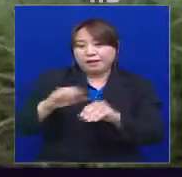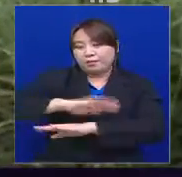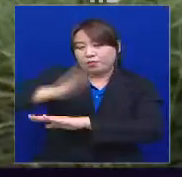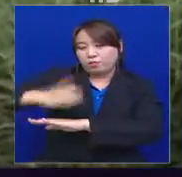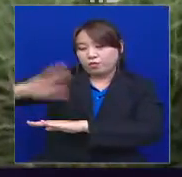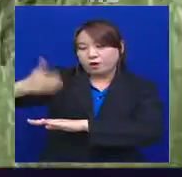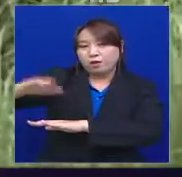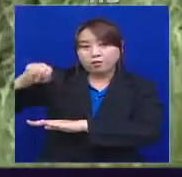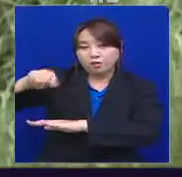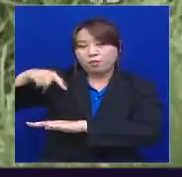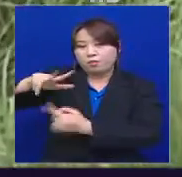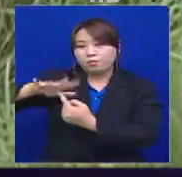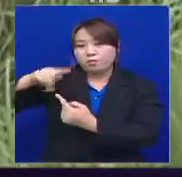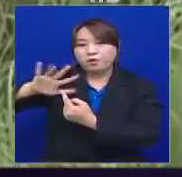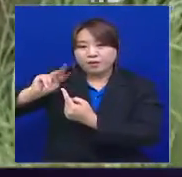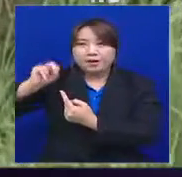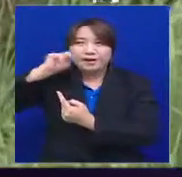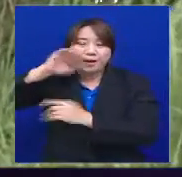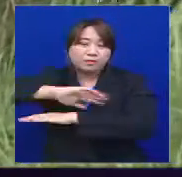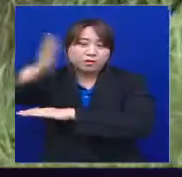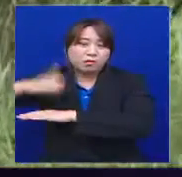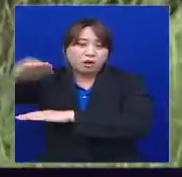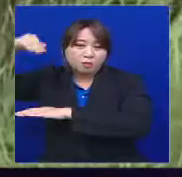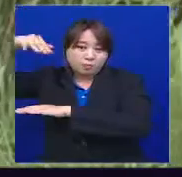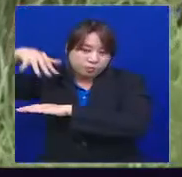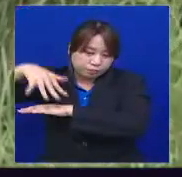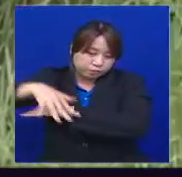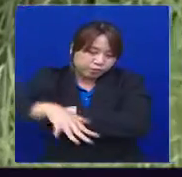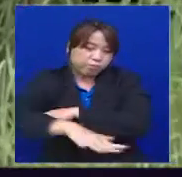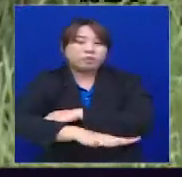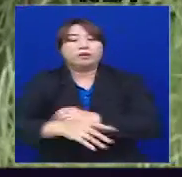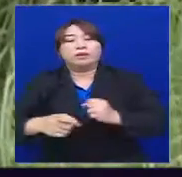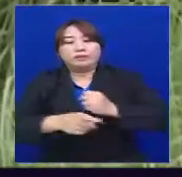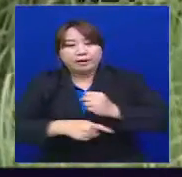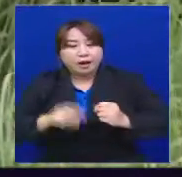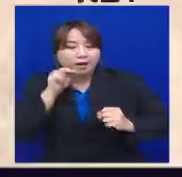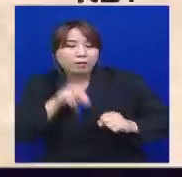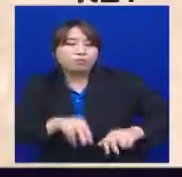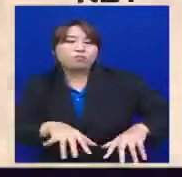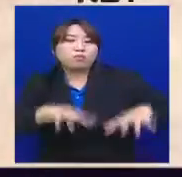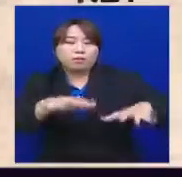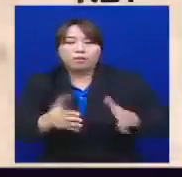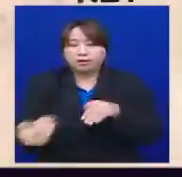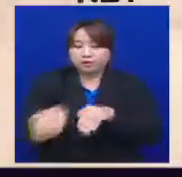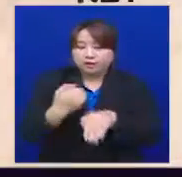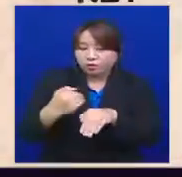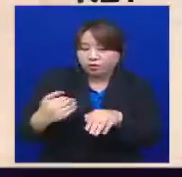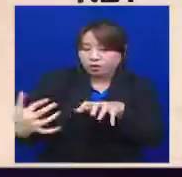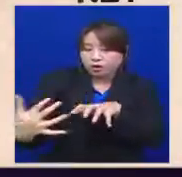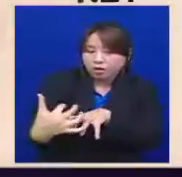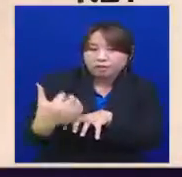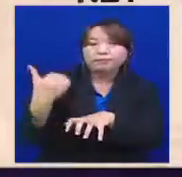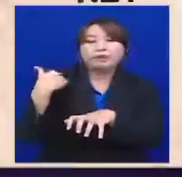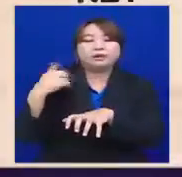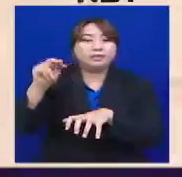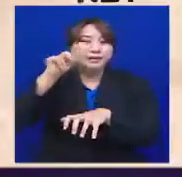เขาภูพานมีปริมาณน้ำไหลลงมาจากเทือกเขาเอ่อเข้าท่วมไร่นาแล้วก็กัดเซาะถนนหลายจุดด้วยกันนอกจากนี้นะครับยังมีพื้นที่